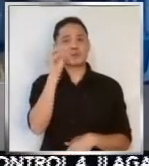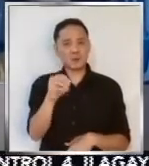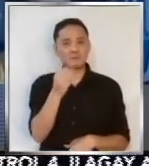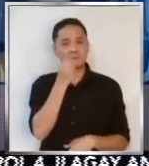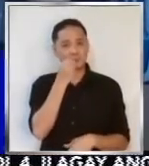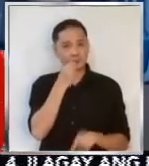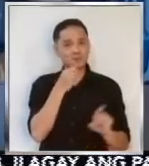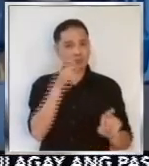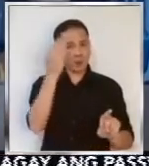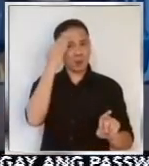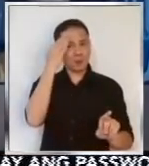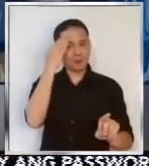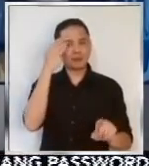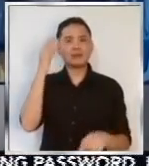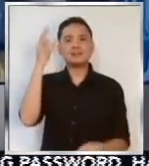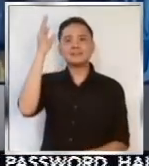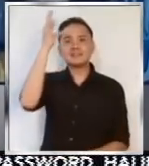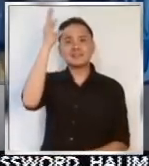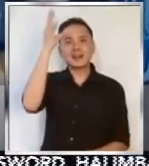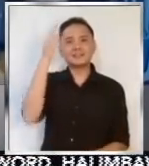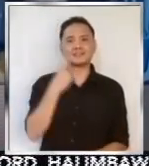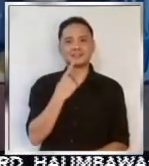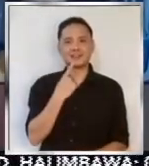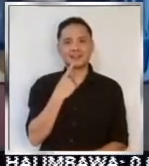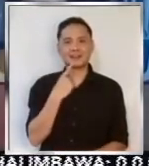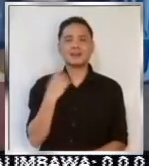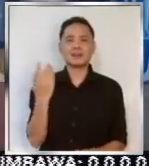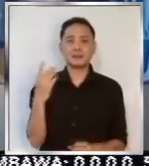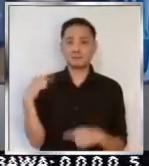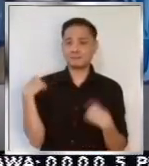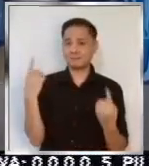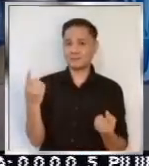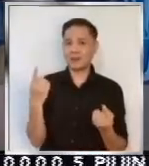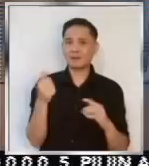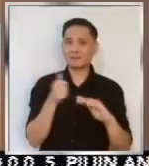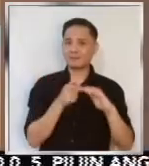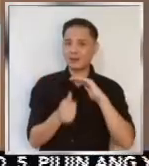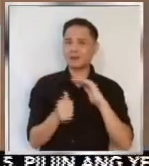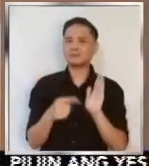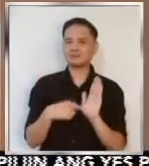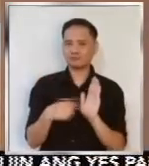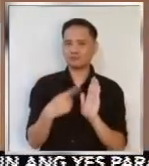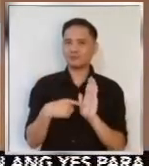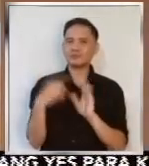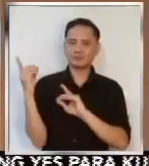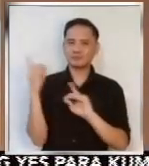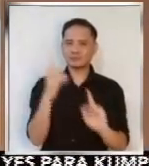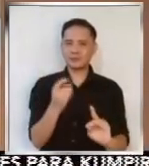pa ng tatay ng bata, simula nung magka-lockdown, minsan ay nagpapa-deliver sila ng pagkain.